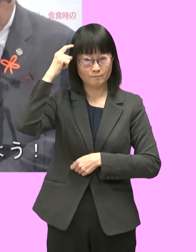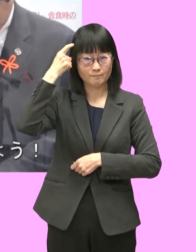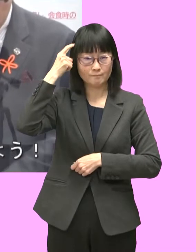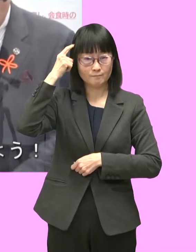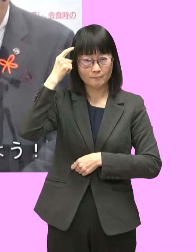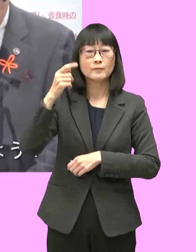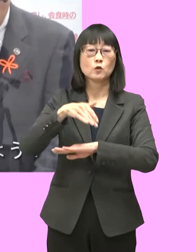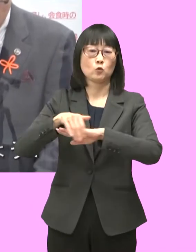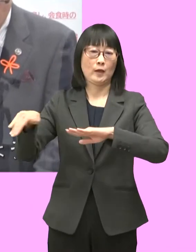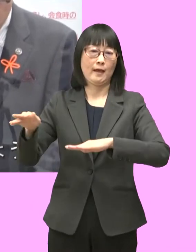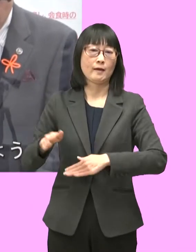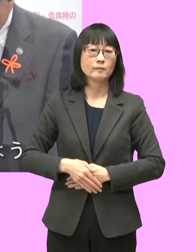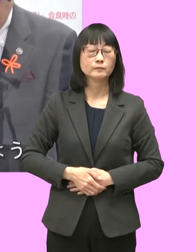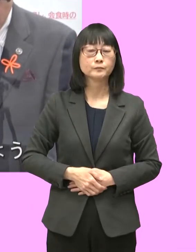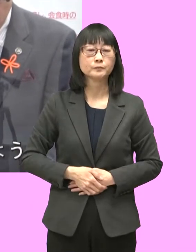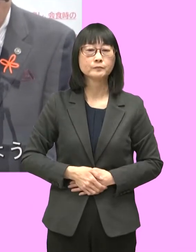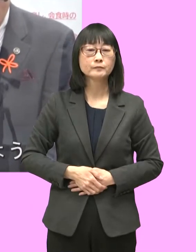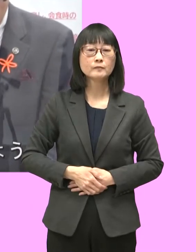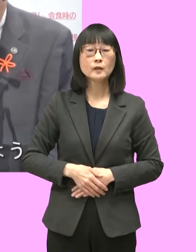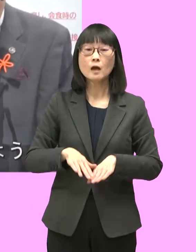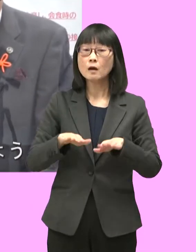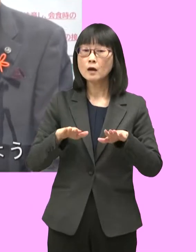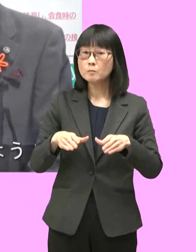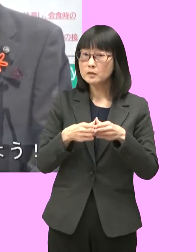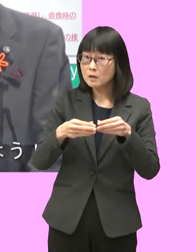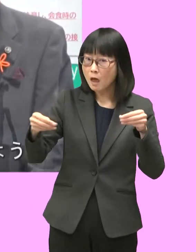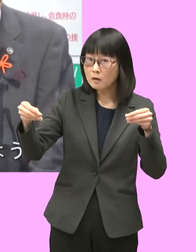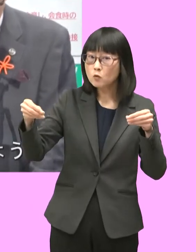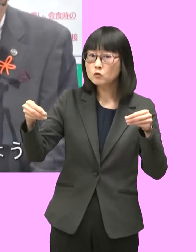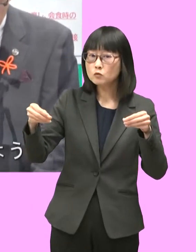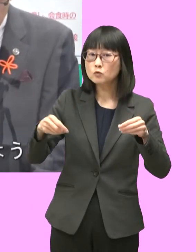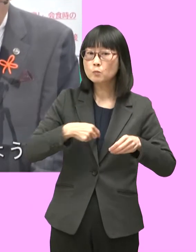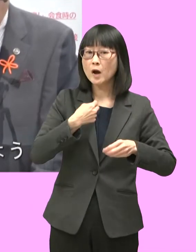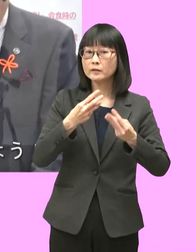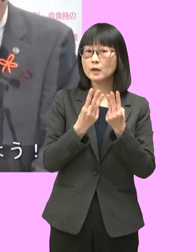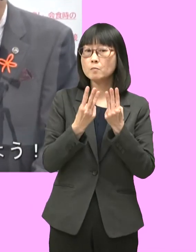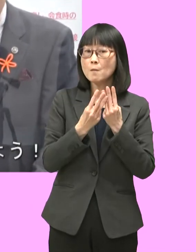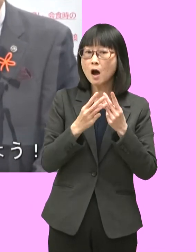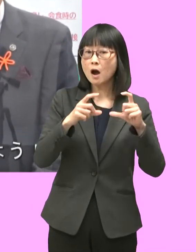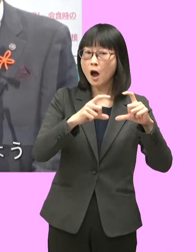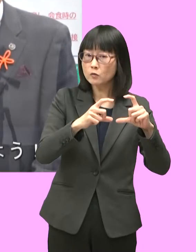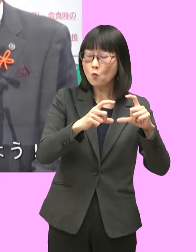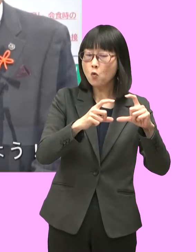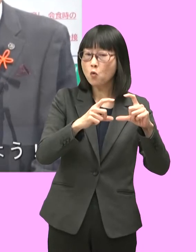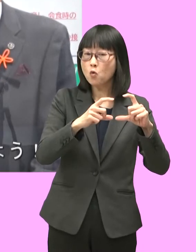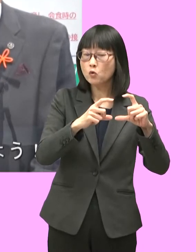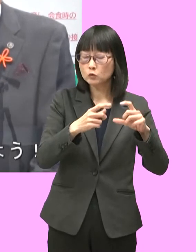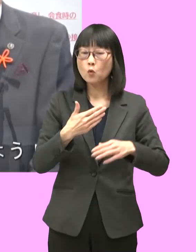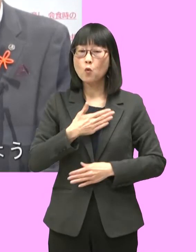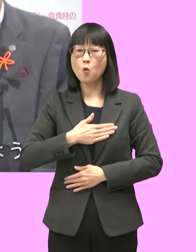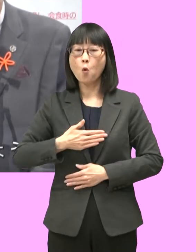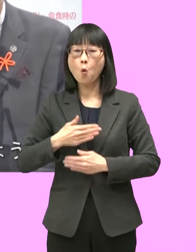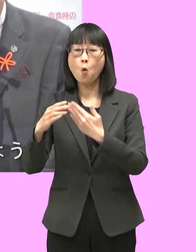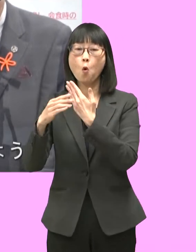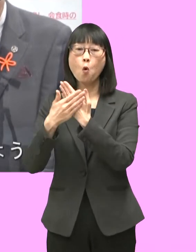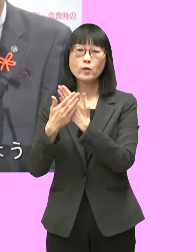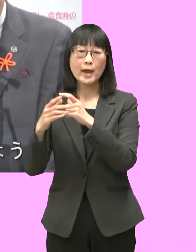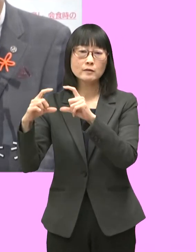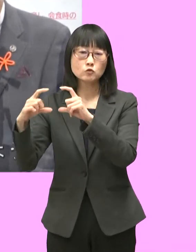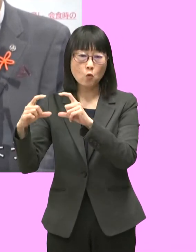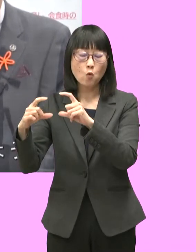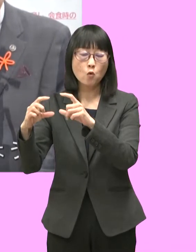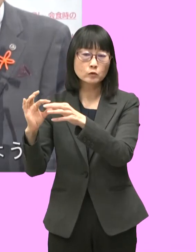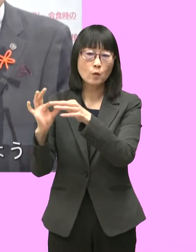現在の全国のマイナンバーカードのうち健康保険証として利用されるのはです